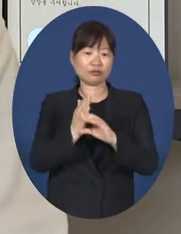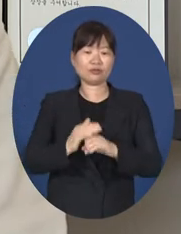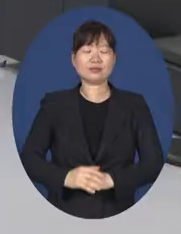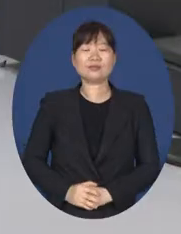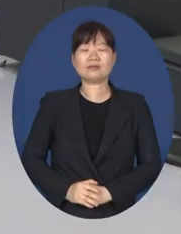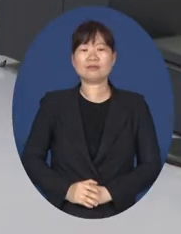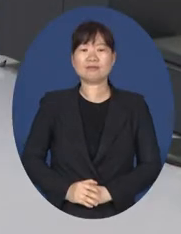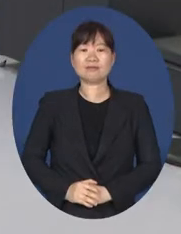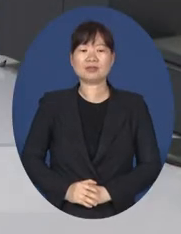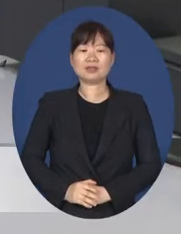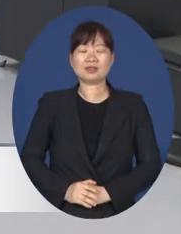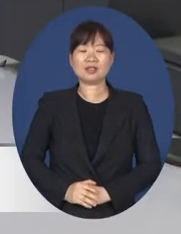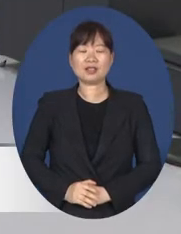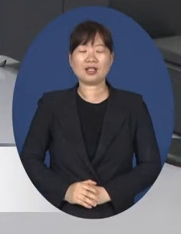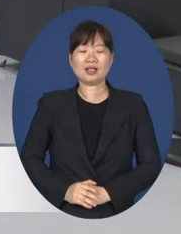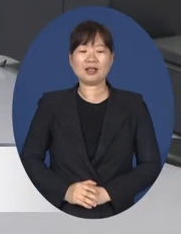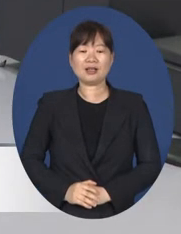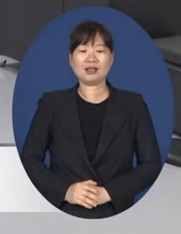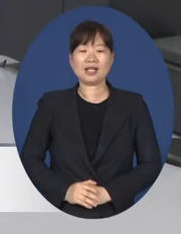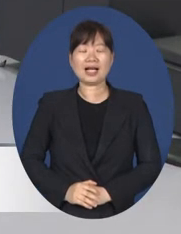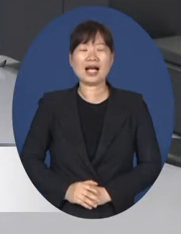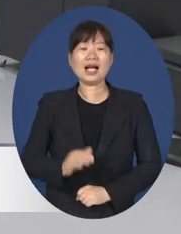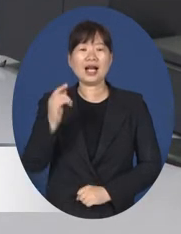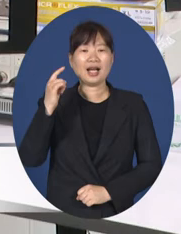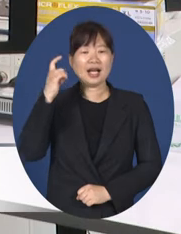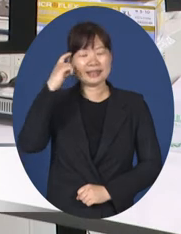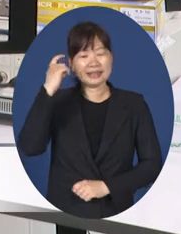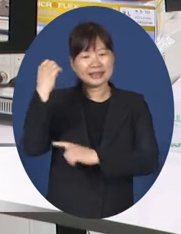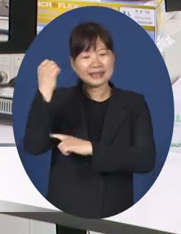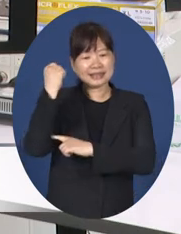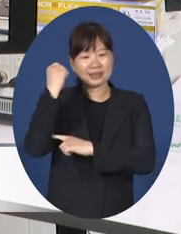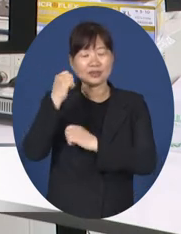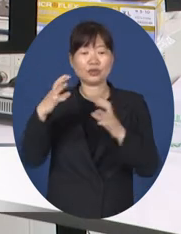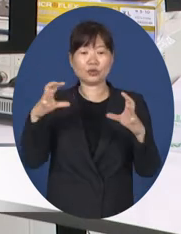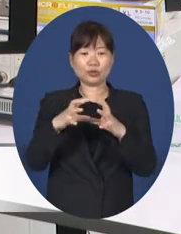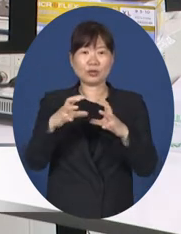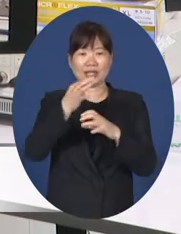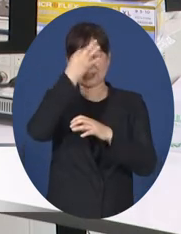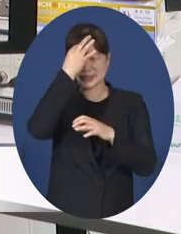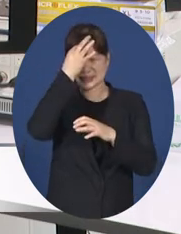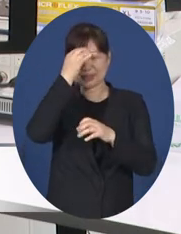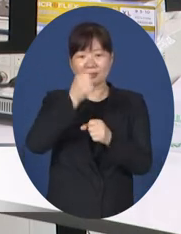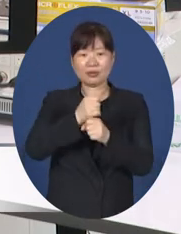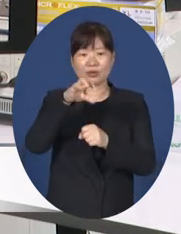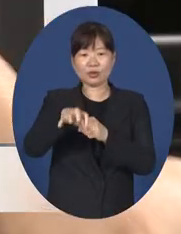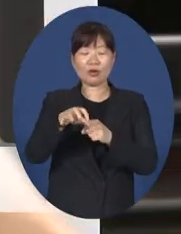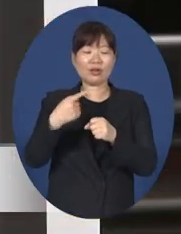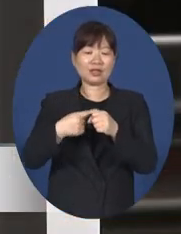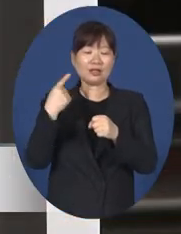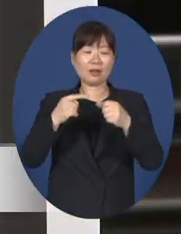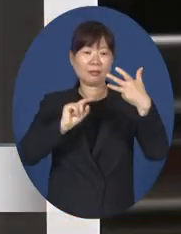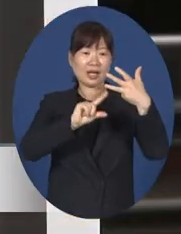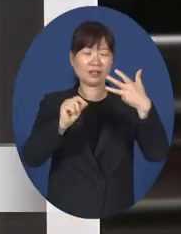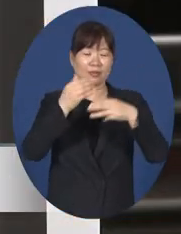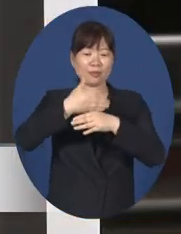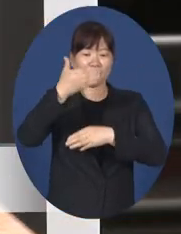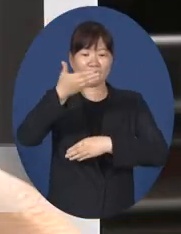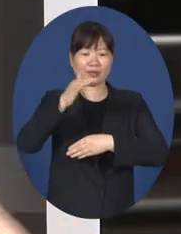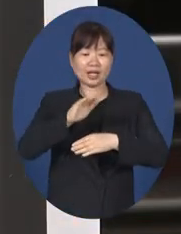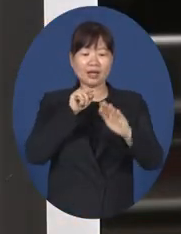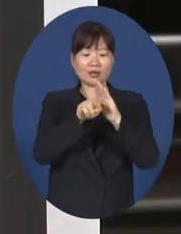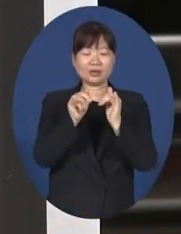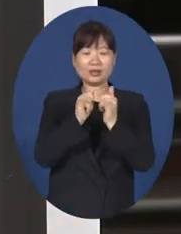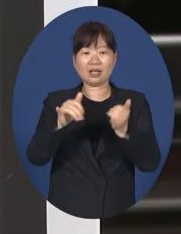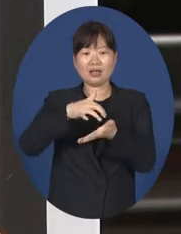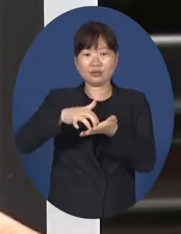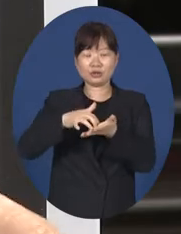합니다. 이들이 이용한 곳은 지능형 융합기술 시제품 제작소. 작년 8월에 문을 열었는데